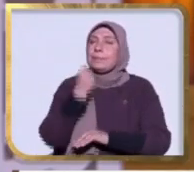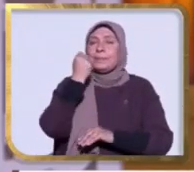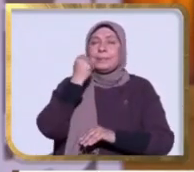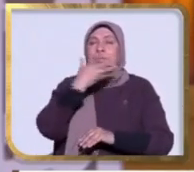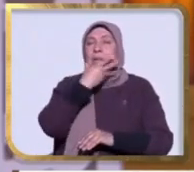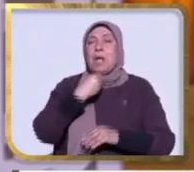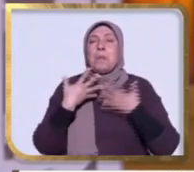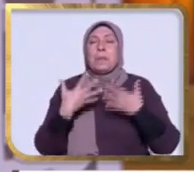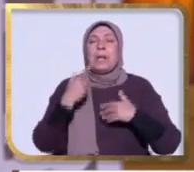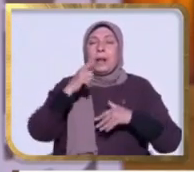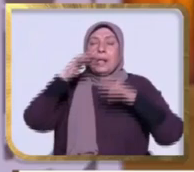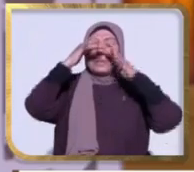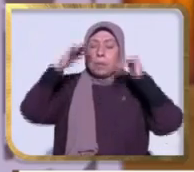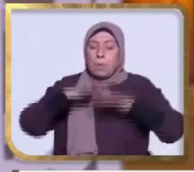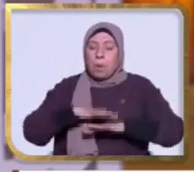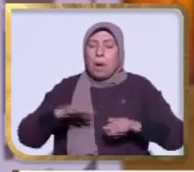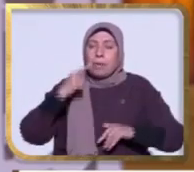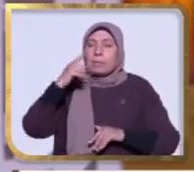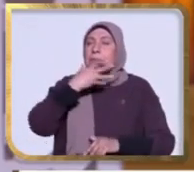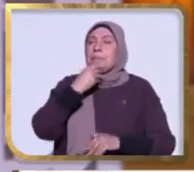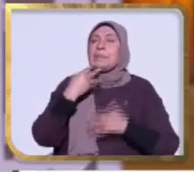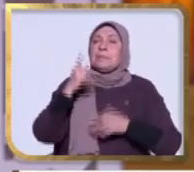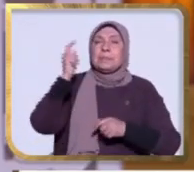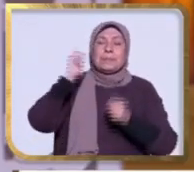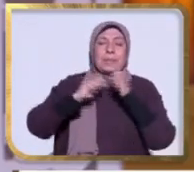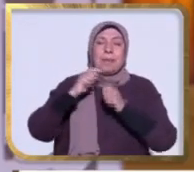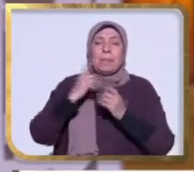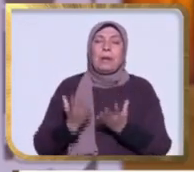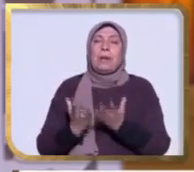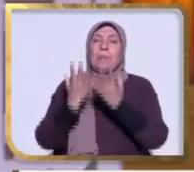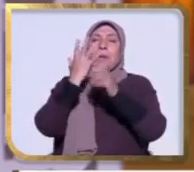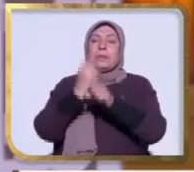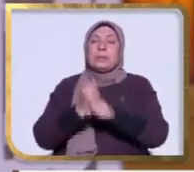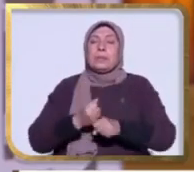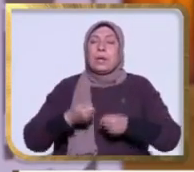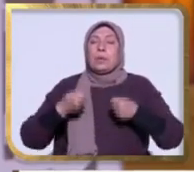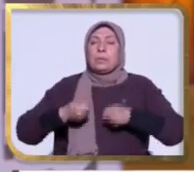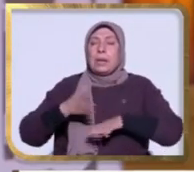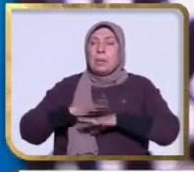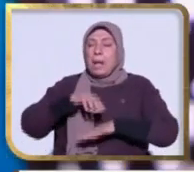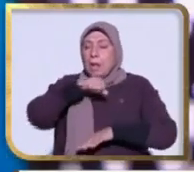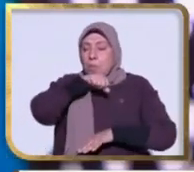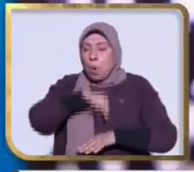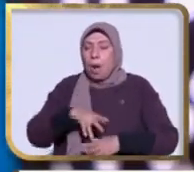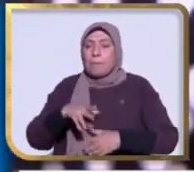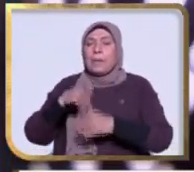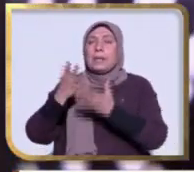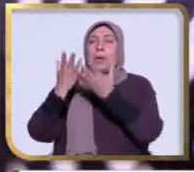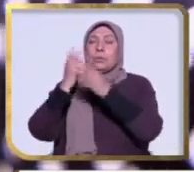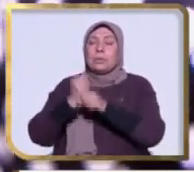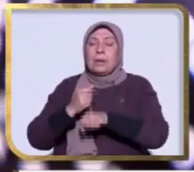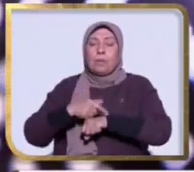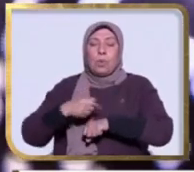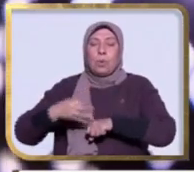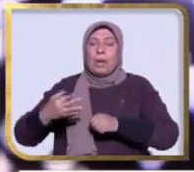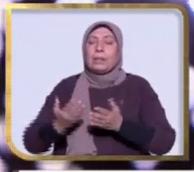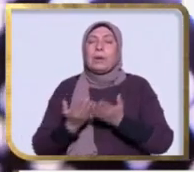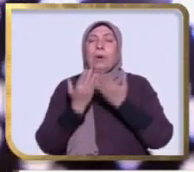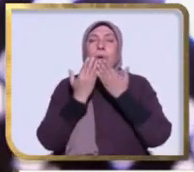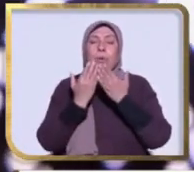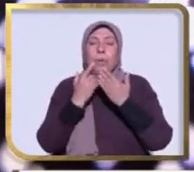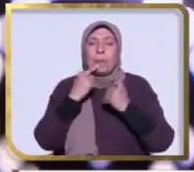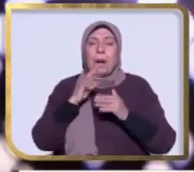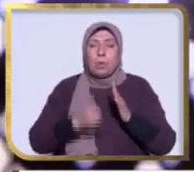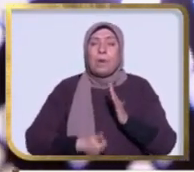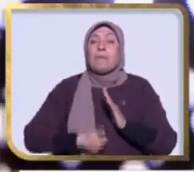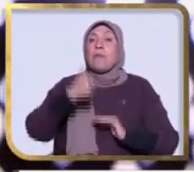والأرض، اللهم صل على سيدنا محمد في كل وقت وحين. اللهم إنا نسألك الفوز عند